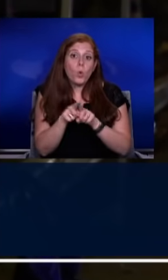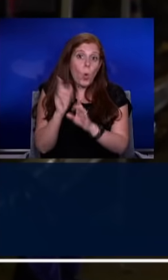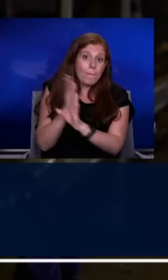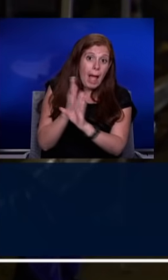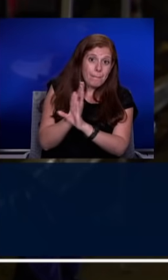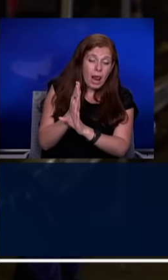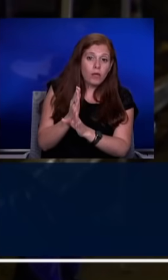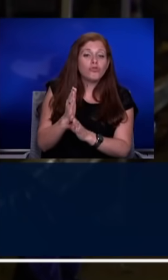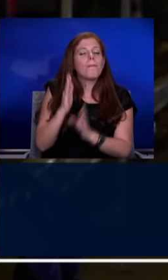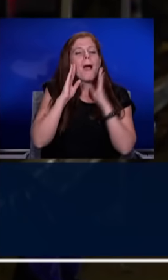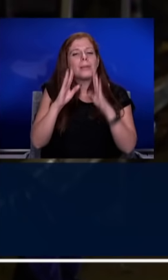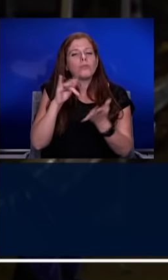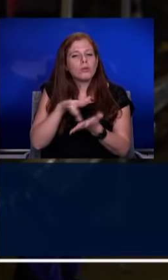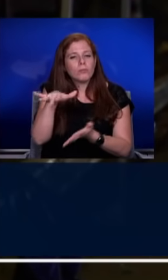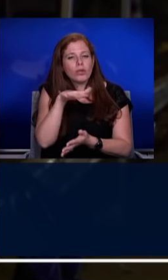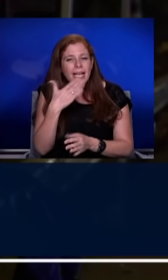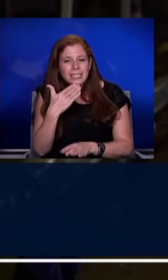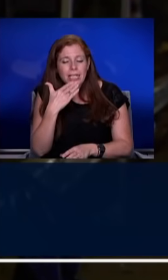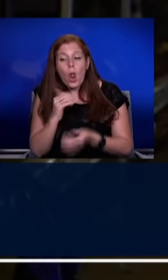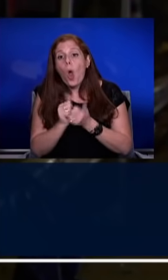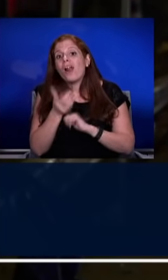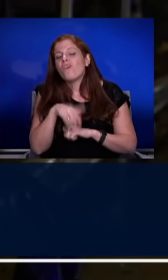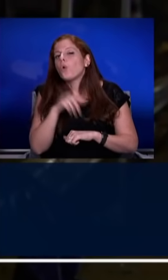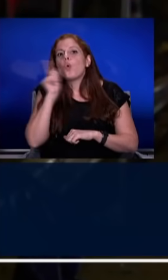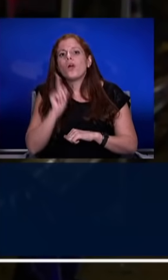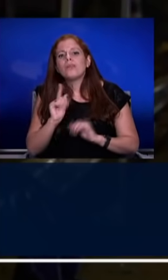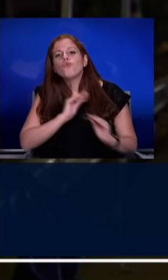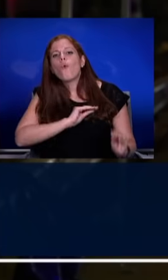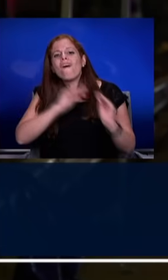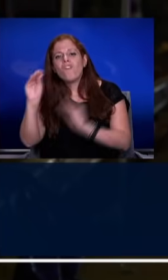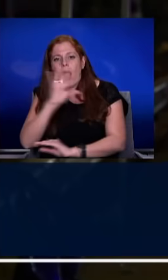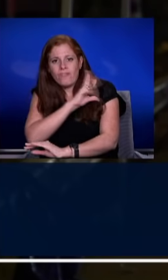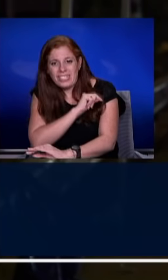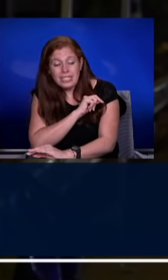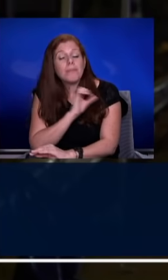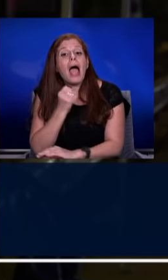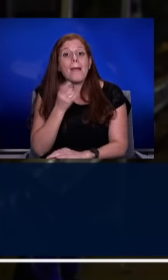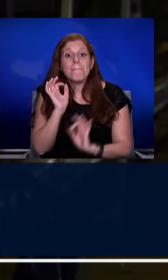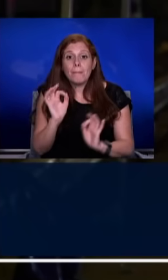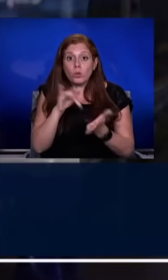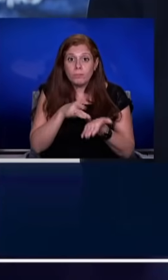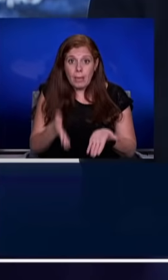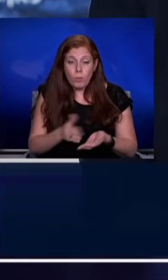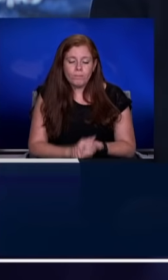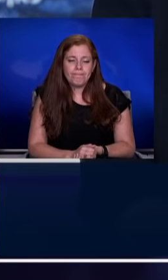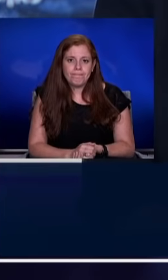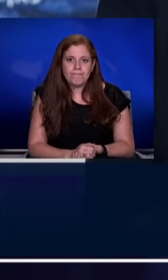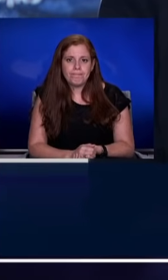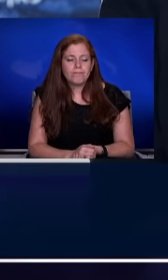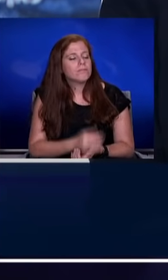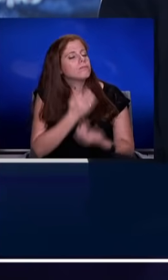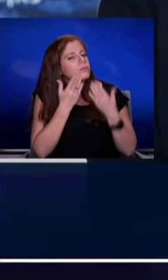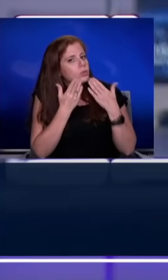נמצא בשטח ישראל או שפחות אין מידע חד משמעי שהוא חצה לשטחי הרשות הפלסטינית, האם הוא עדיין אכן נמצא כאן. תודה